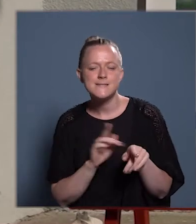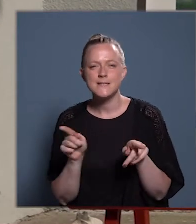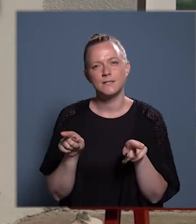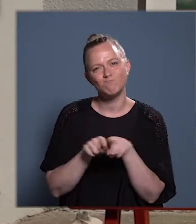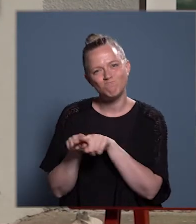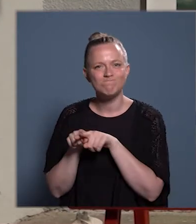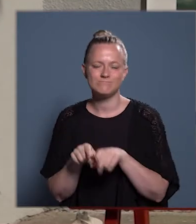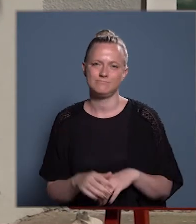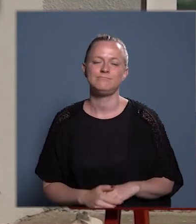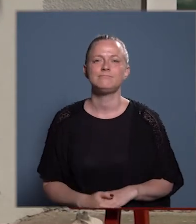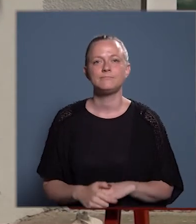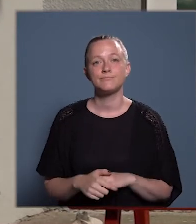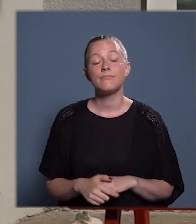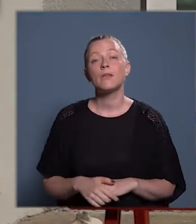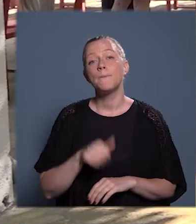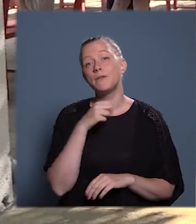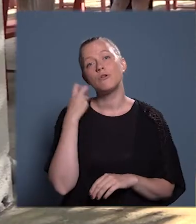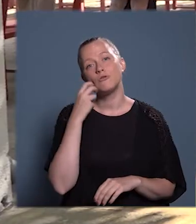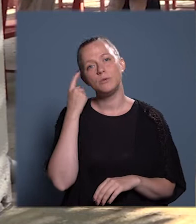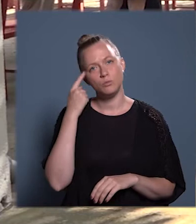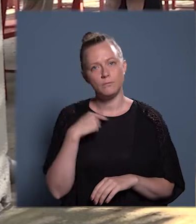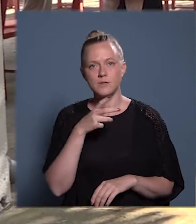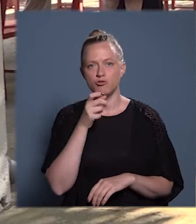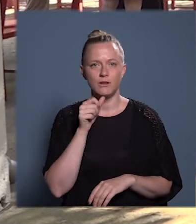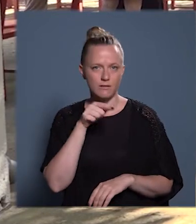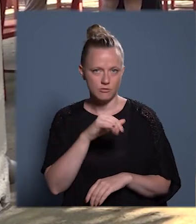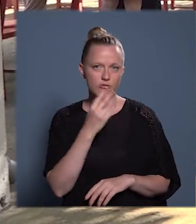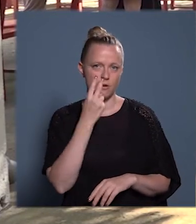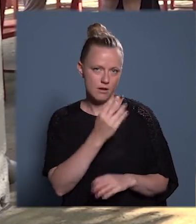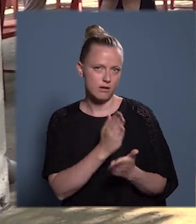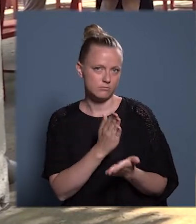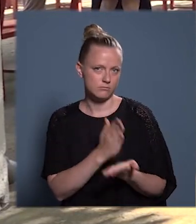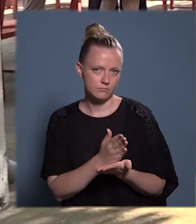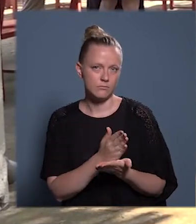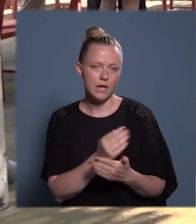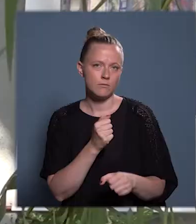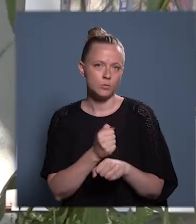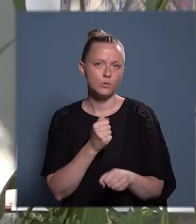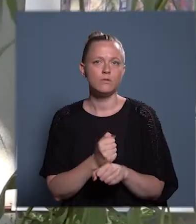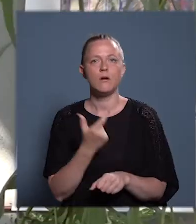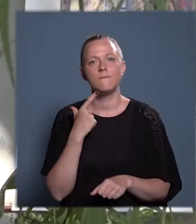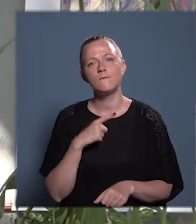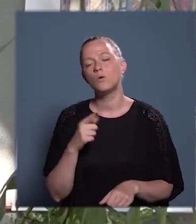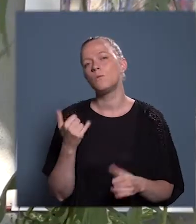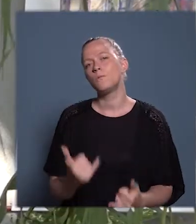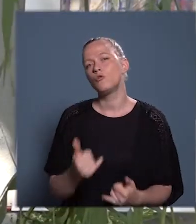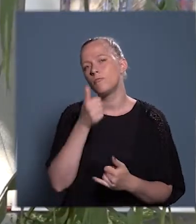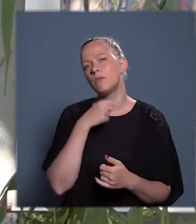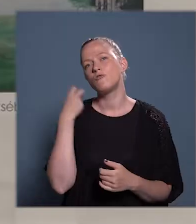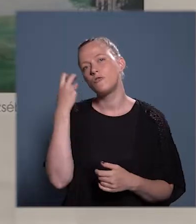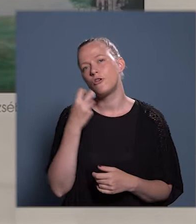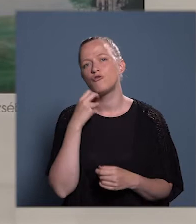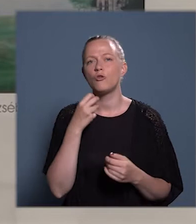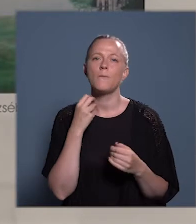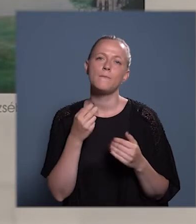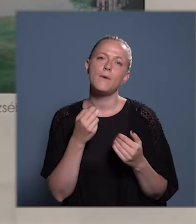Itt Pesterzsébeten tudom, hogy a Csiliben is láthattuk már munkáit. Igen. Most ugye a Pesterzsébeti Múzeum kertjében, a